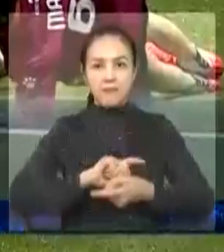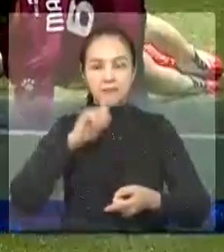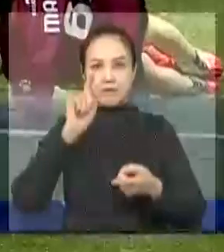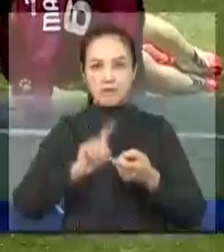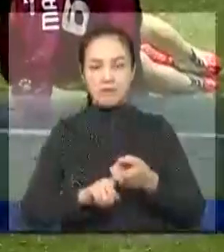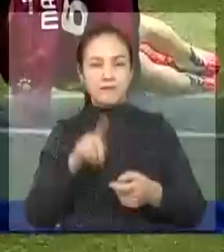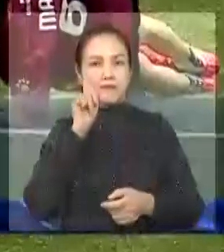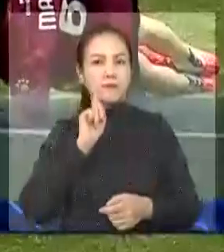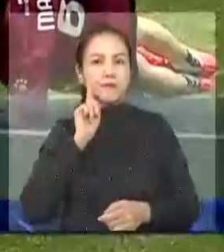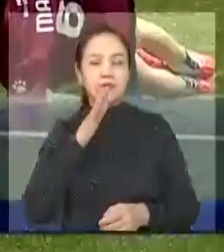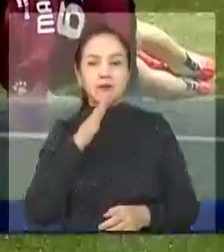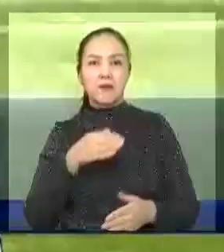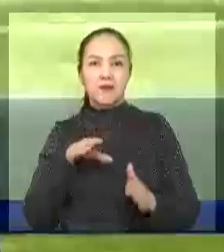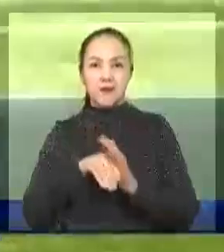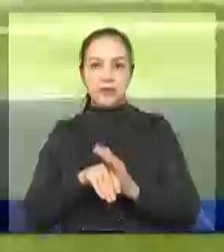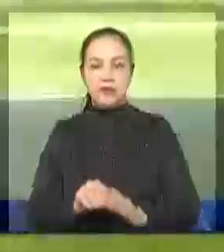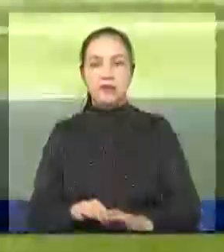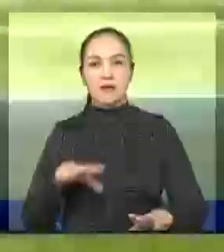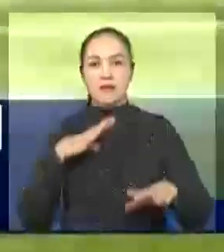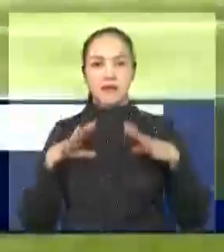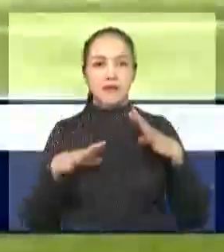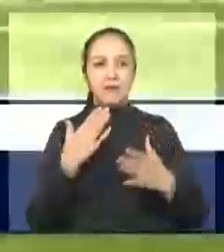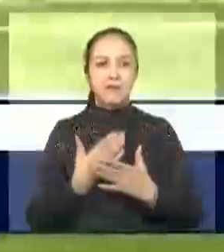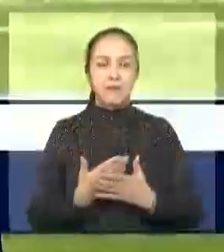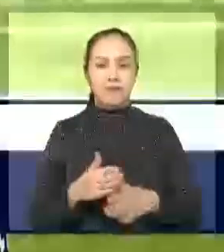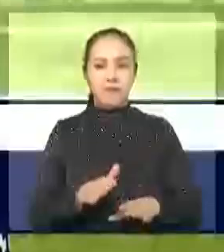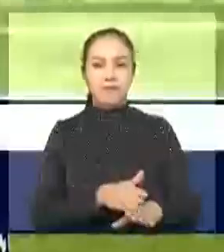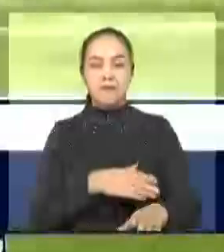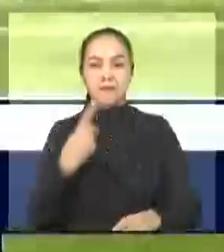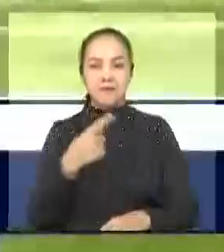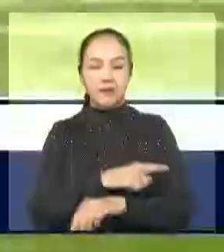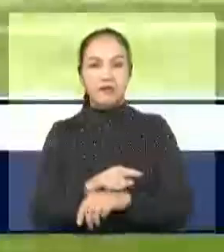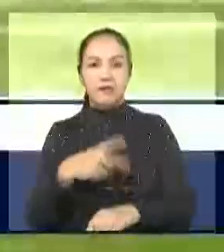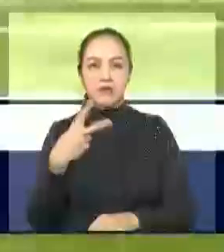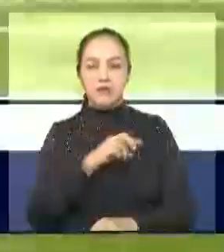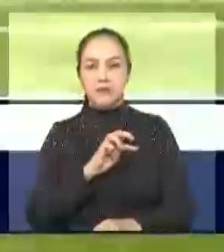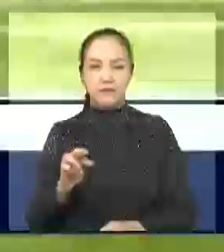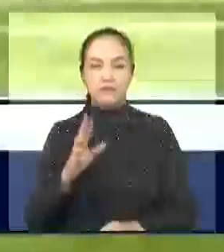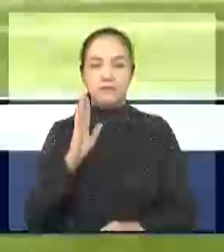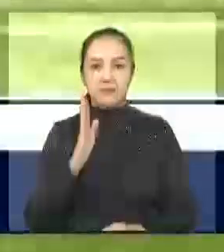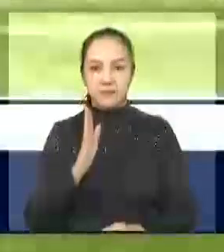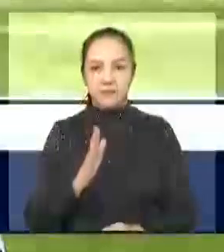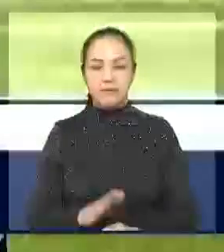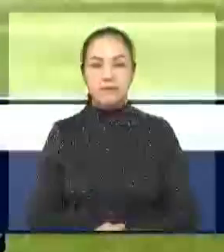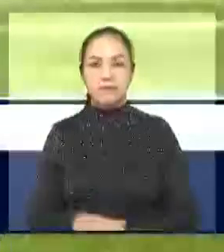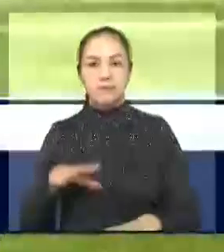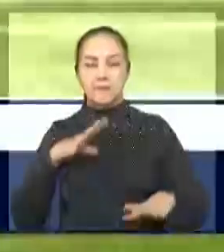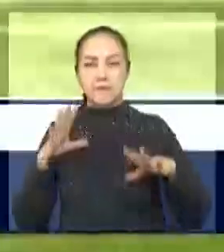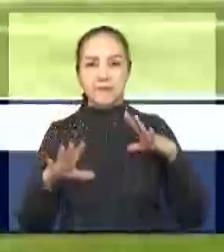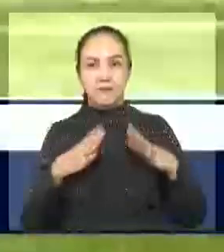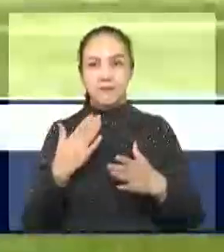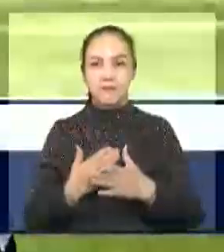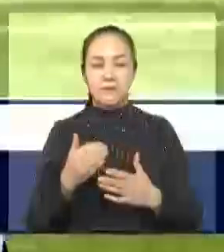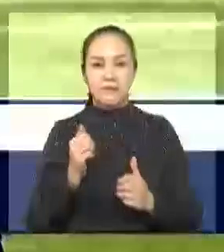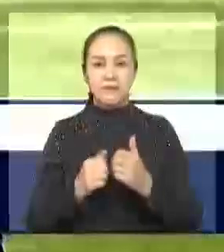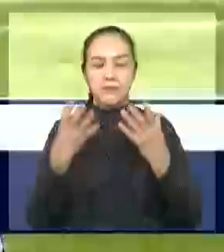байланысты ыңғайлы уақытқа қойылған. Жаттығу процесінің ұзақтығы 1 сағат 20 минутқа созылады. Жаттығулар